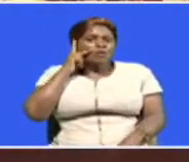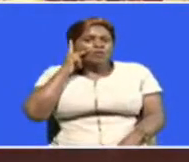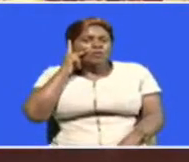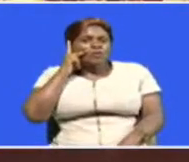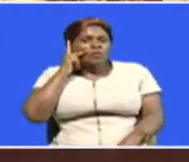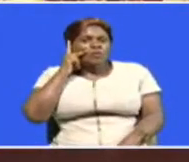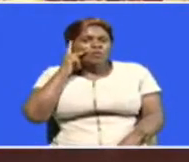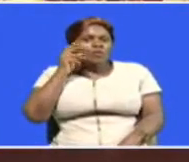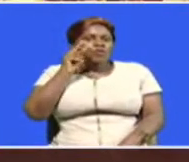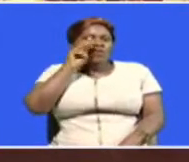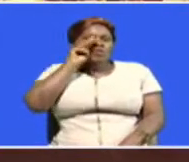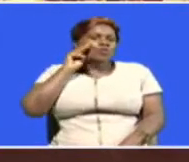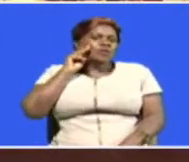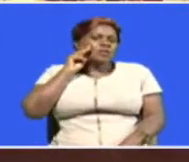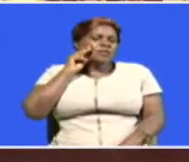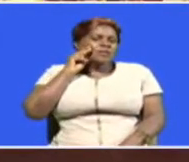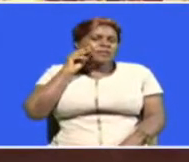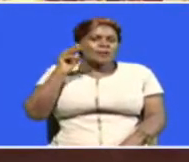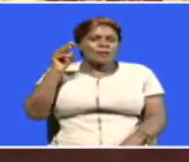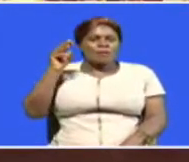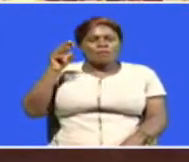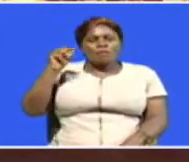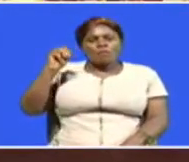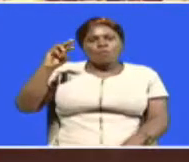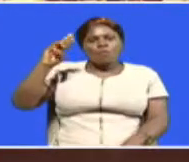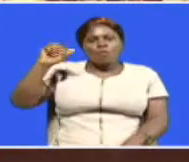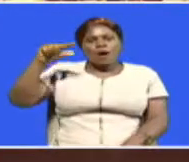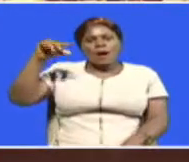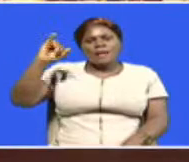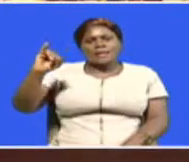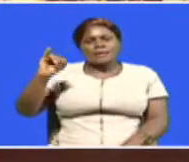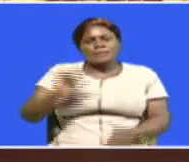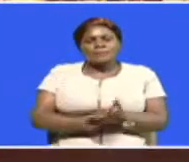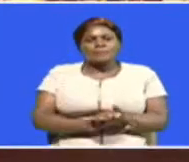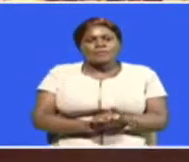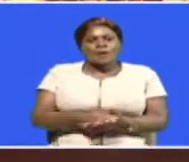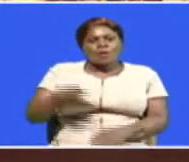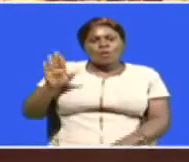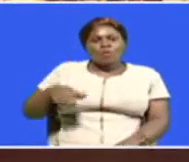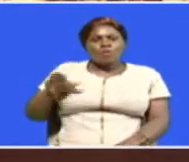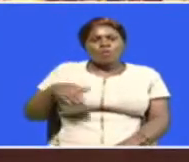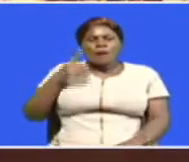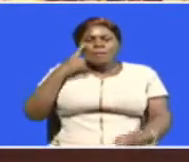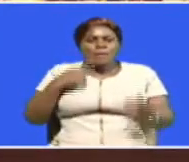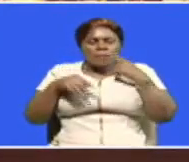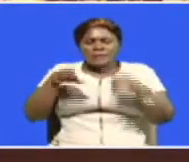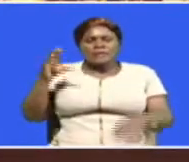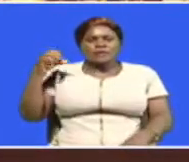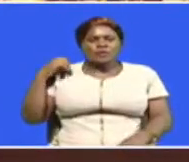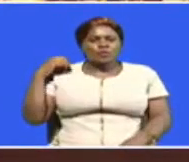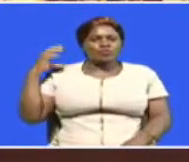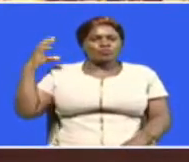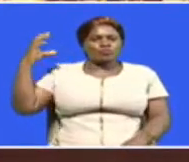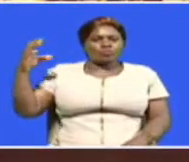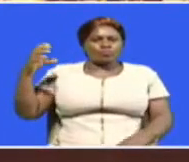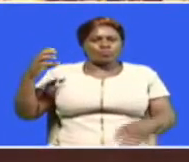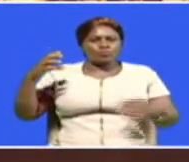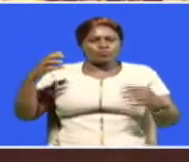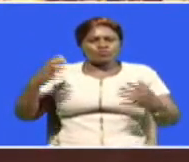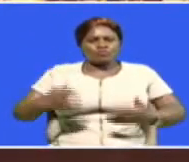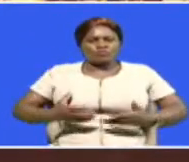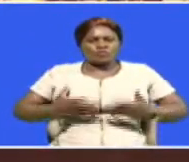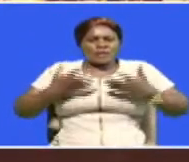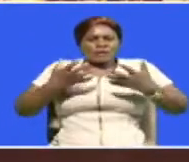Musyoka, Eugene Wamalwa, Mwangi wa Iria miongoni mwa wengine. Muthoni ameombolezwa kama shujaa aliyejitoa